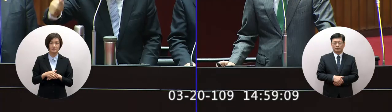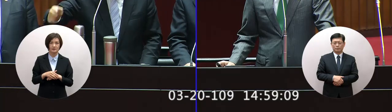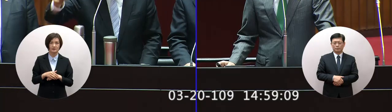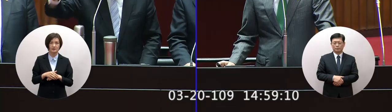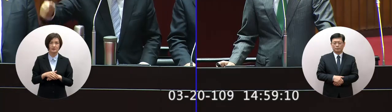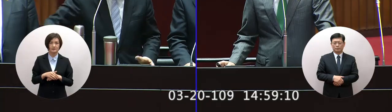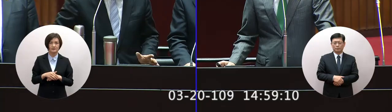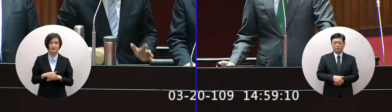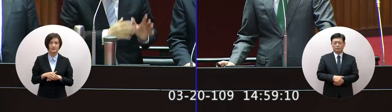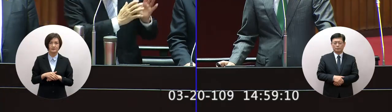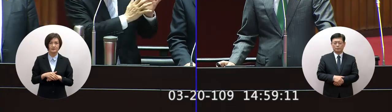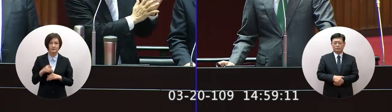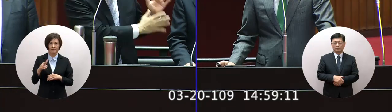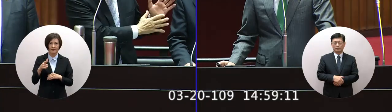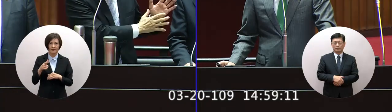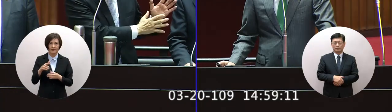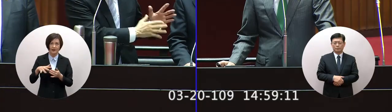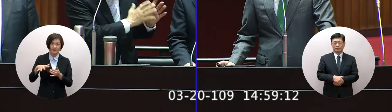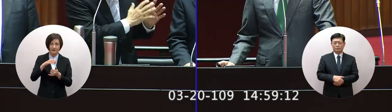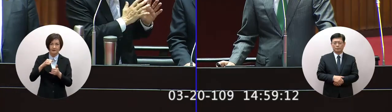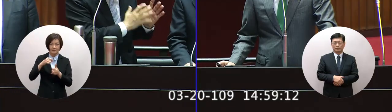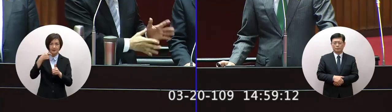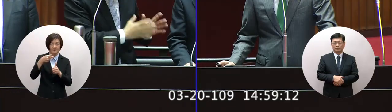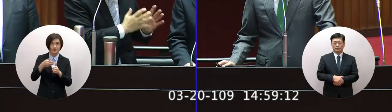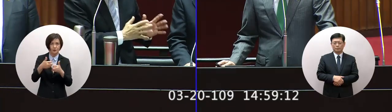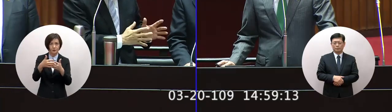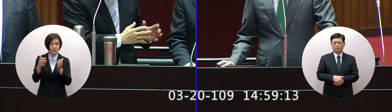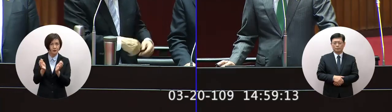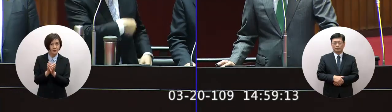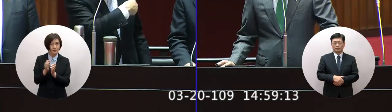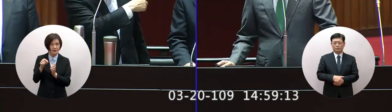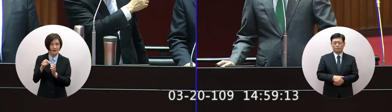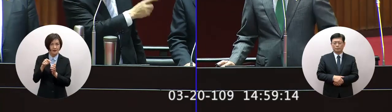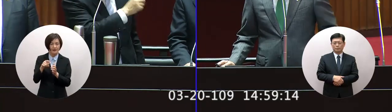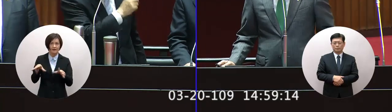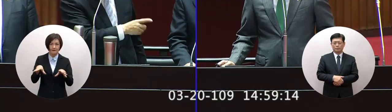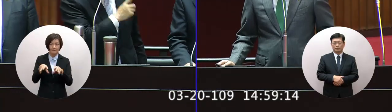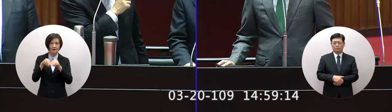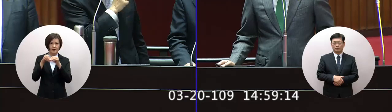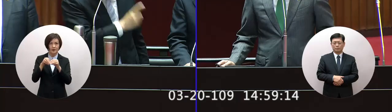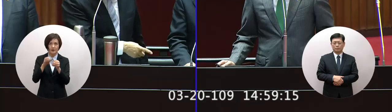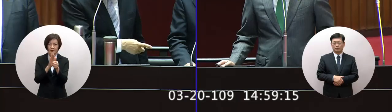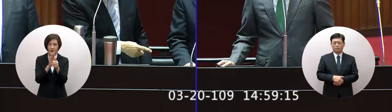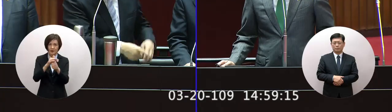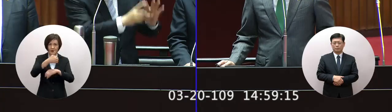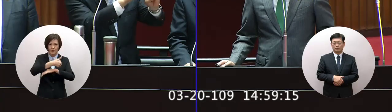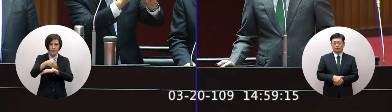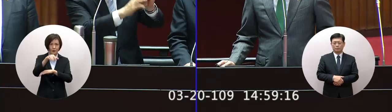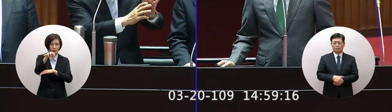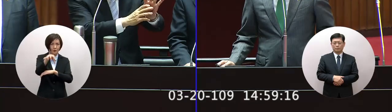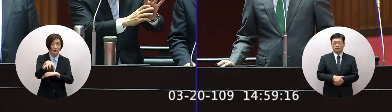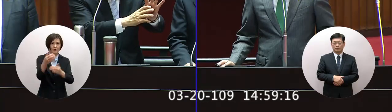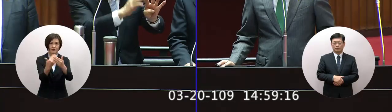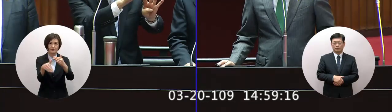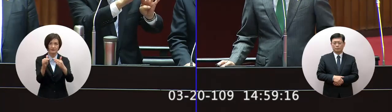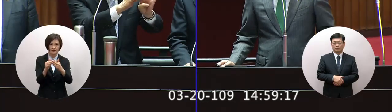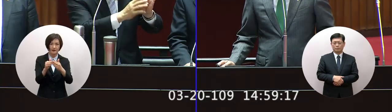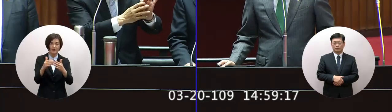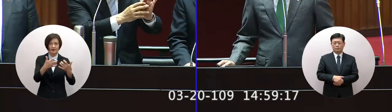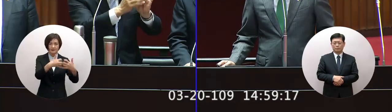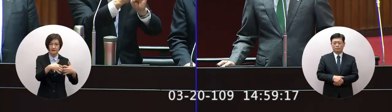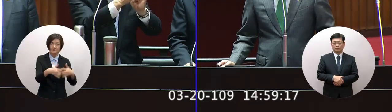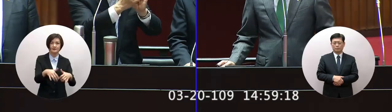个整个教育部也可以把这一个机会，要让偏乡的学校设